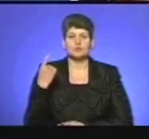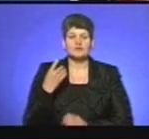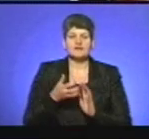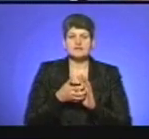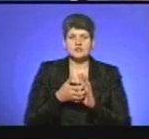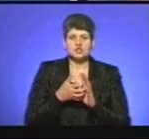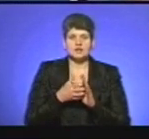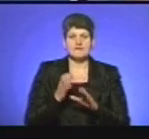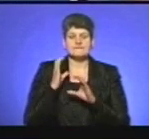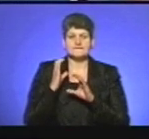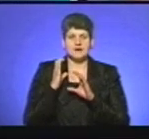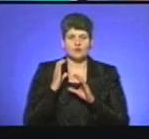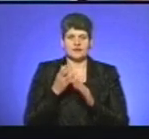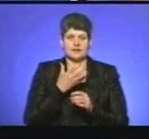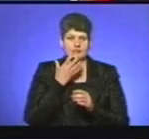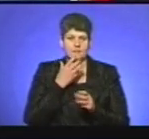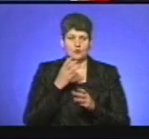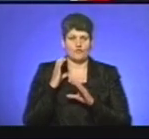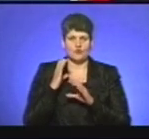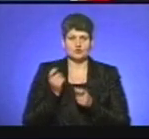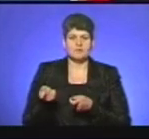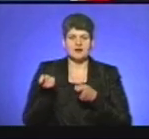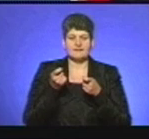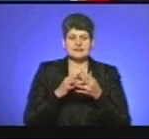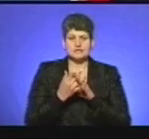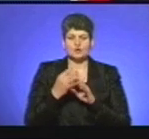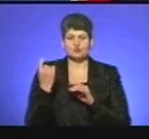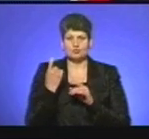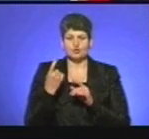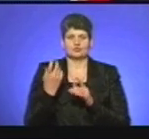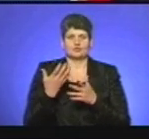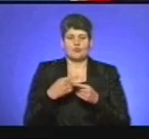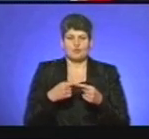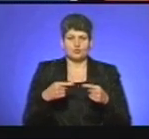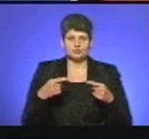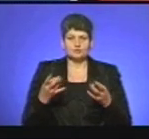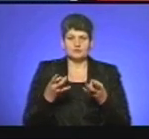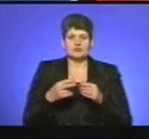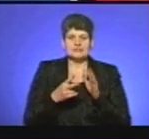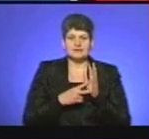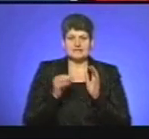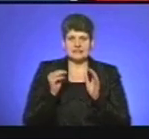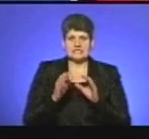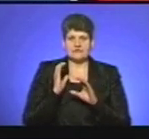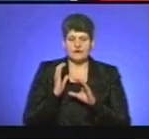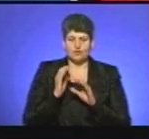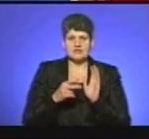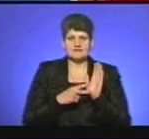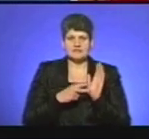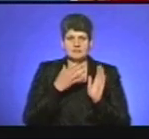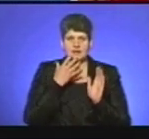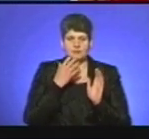вистачає вантажних вагонів і тепловозів, щоб перевезти сільськогосподарську та добувну продукцію. Потрібно понад 17 тисяч вагонів і 7